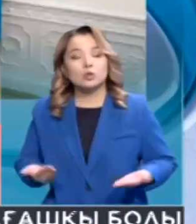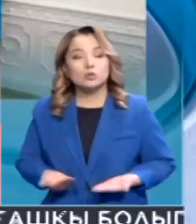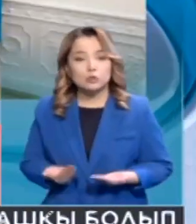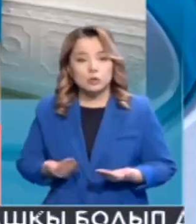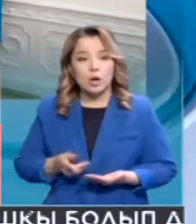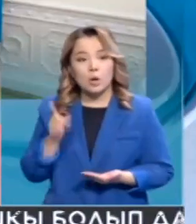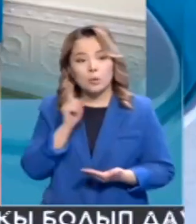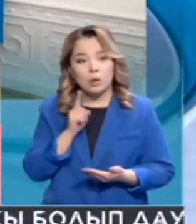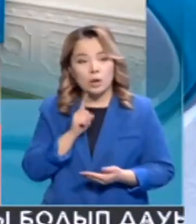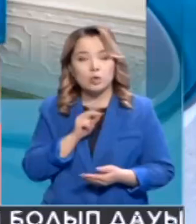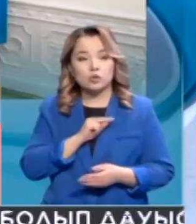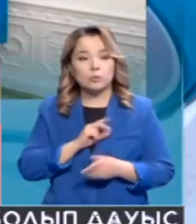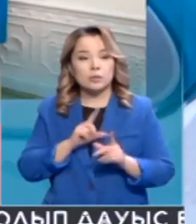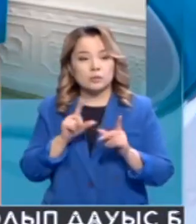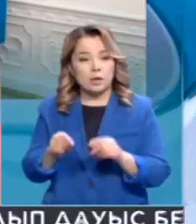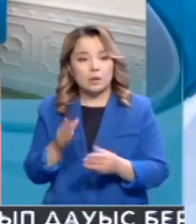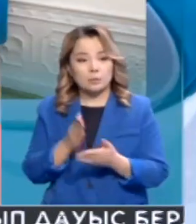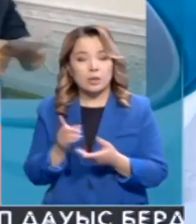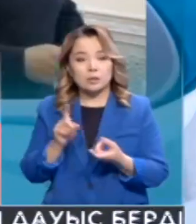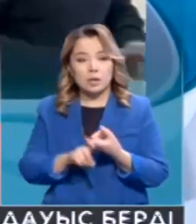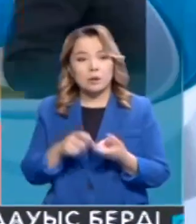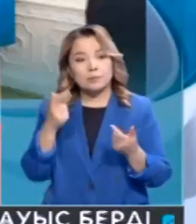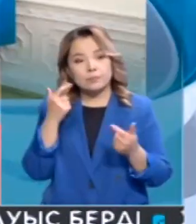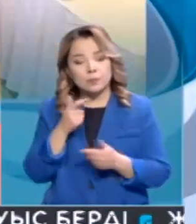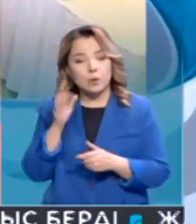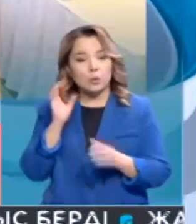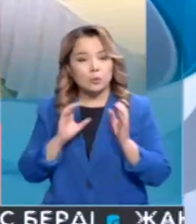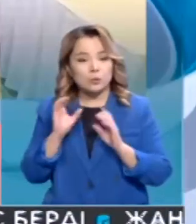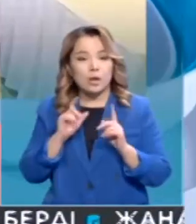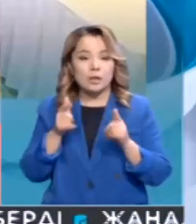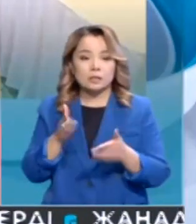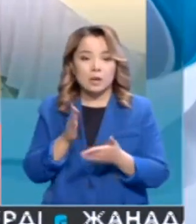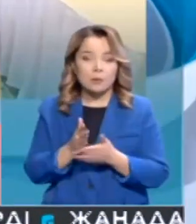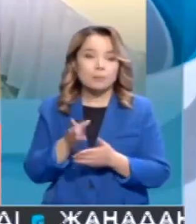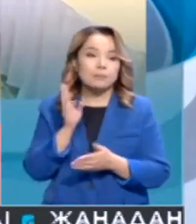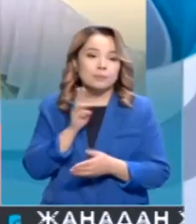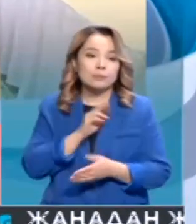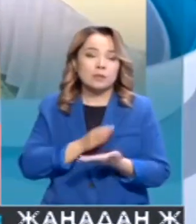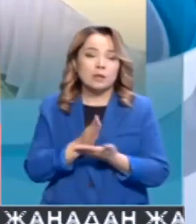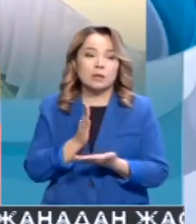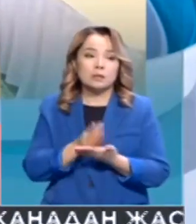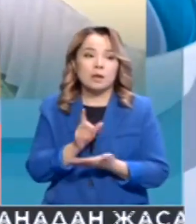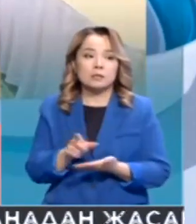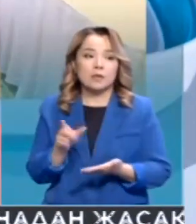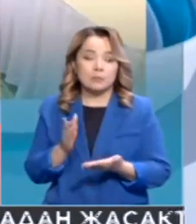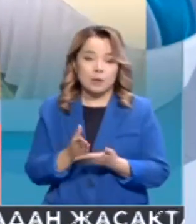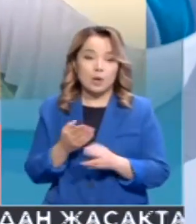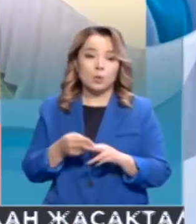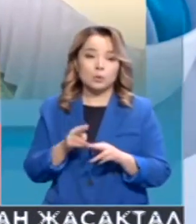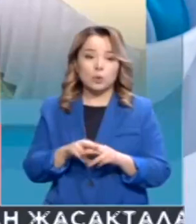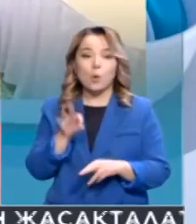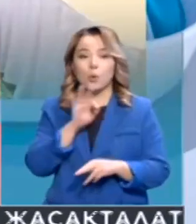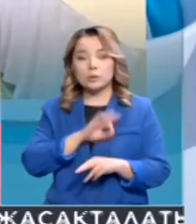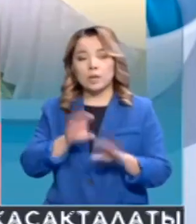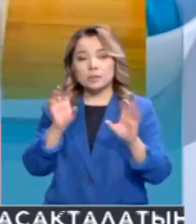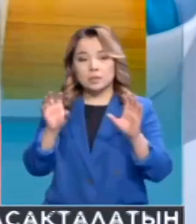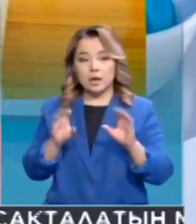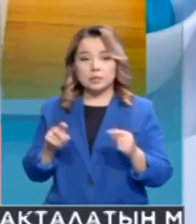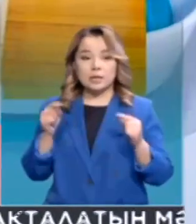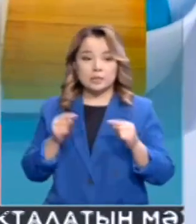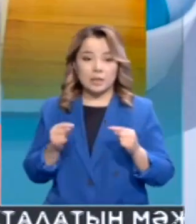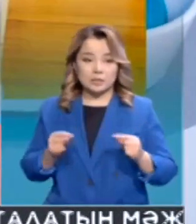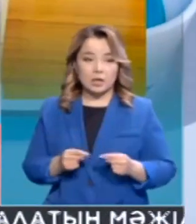жатқандар, жұмыс бабымен келген азаматтар, білім қуып жүрген студенттер және елшілік қызметкерлер бар. Айта кетейік, қолданыстағы заңға